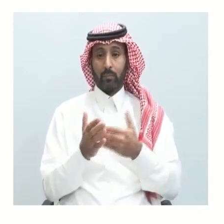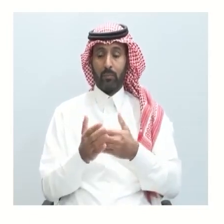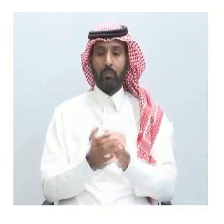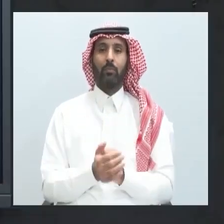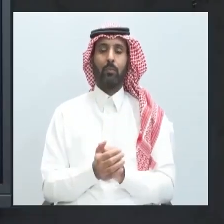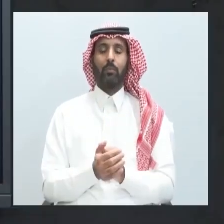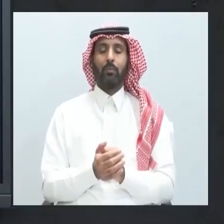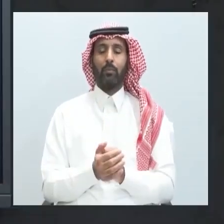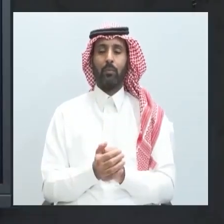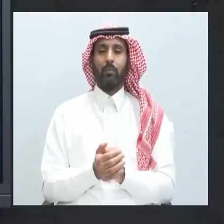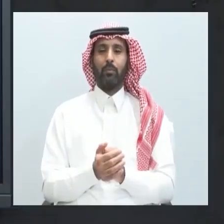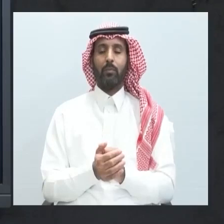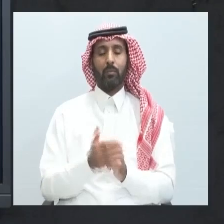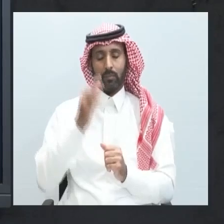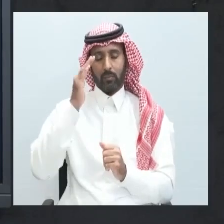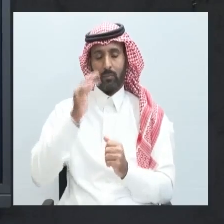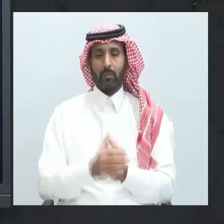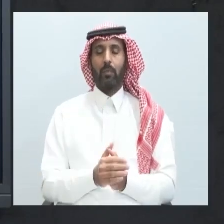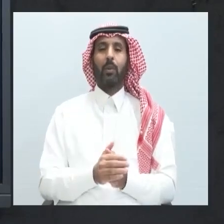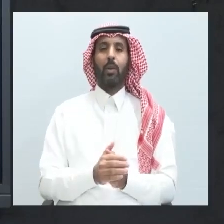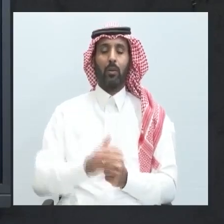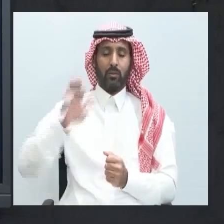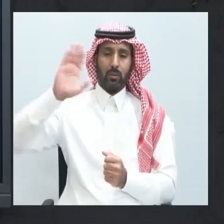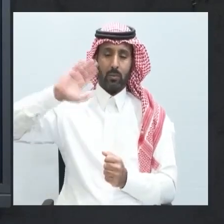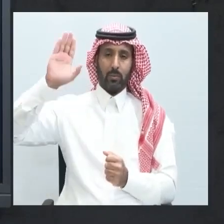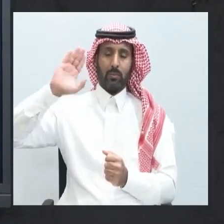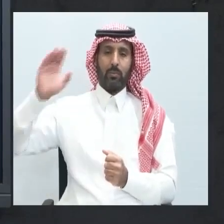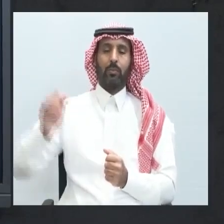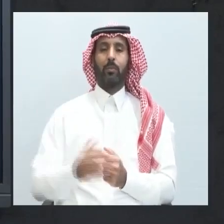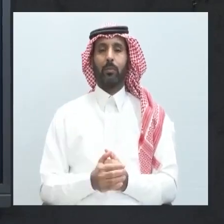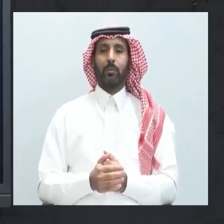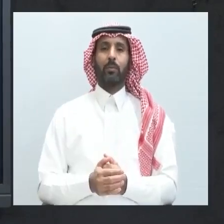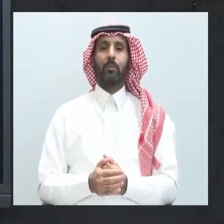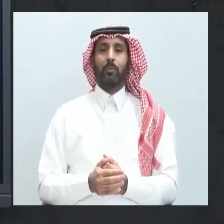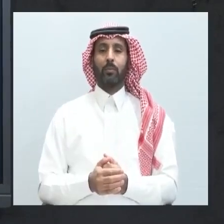طلابي نصل لنهاية درسنا لهذا اليوم، شكرا لكم لحسن استماعكم، والسلام عليكم ورحمة الله وبركاته.